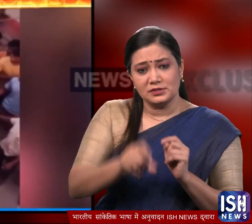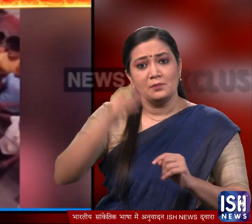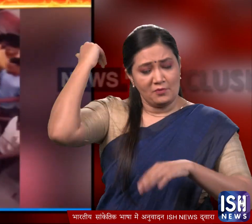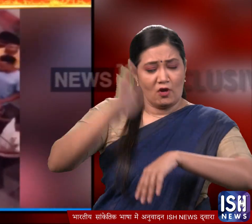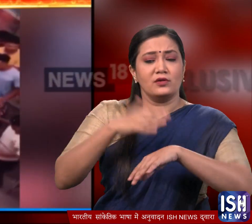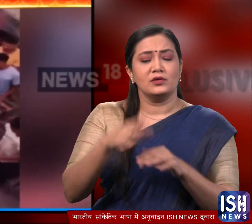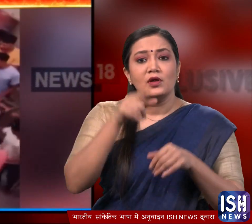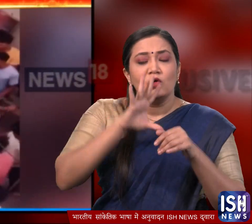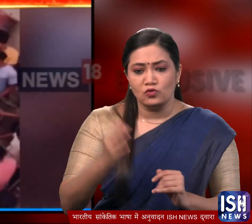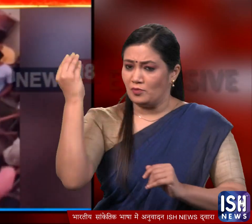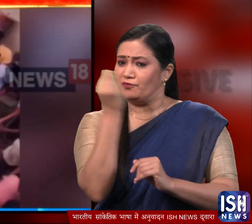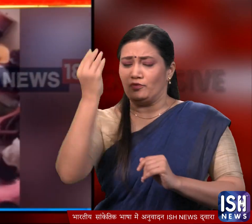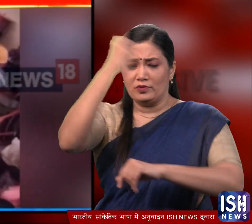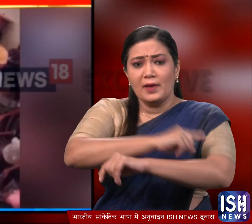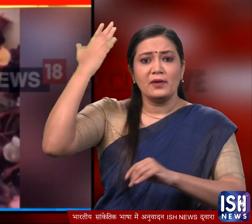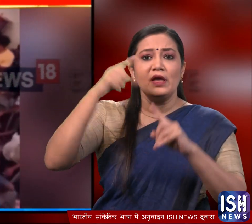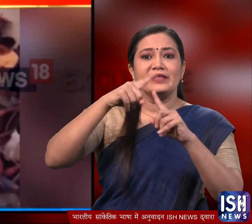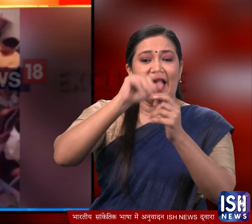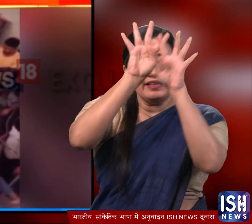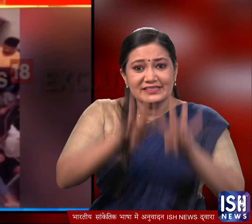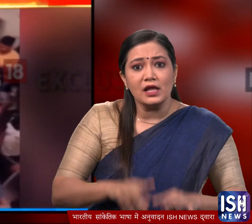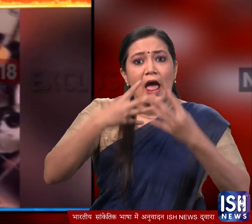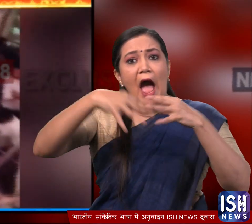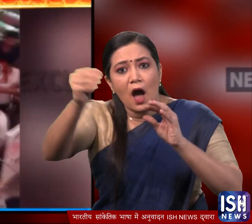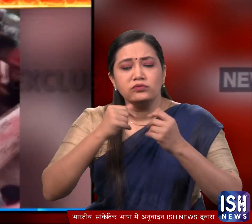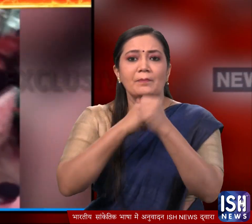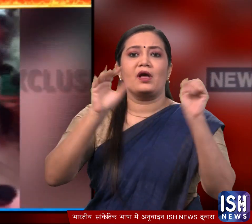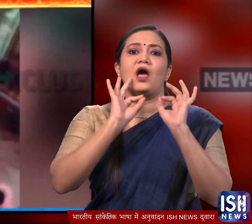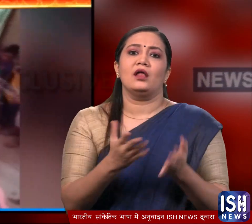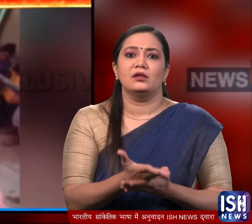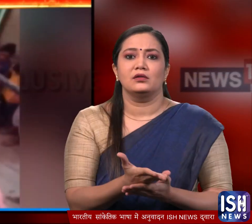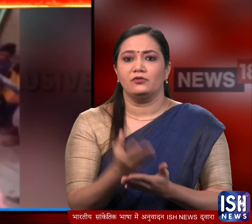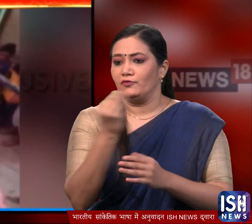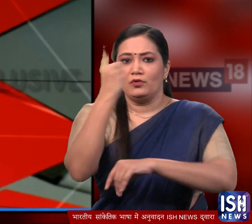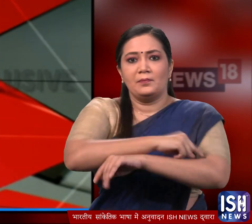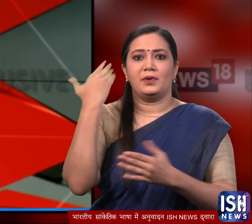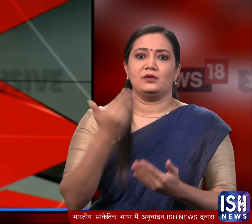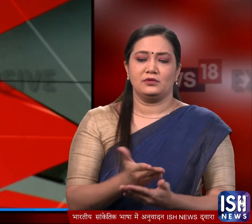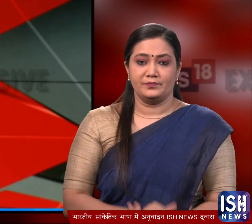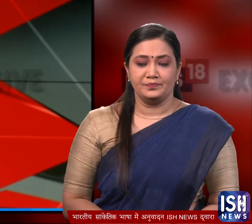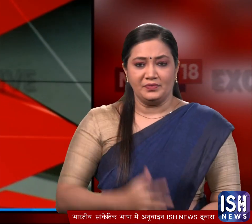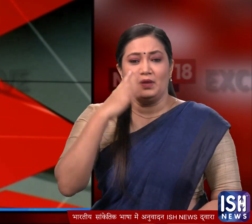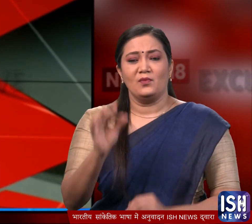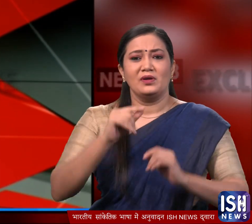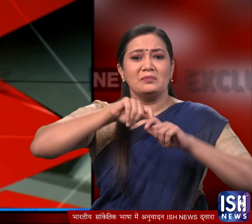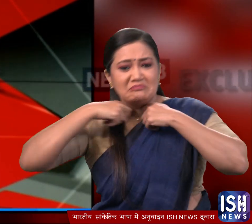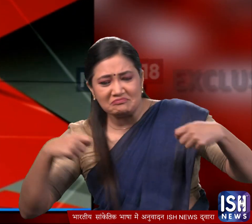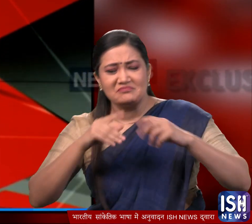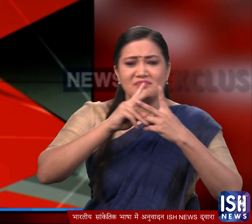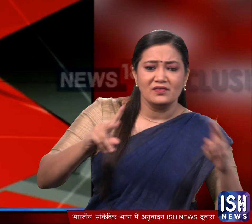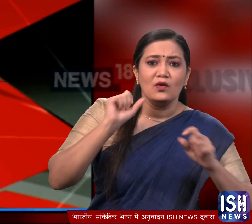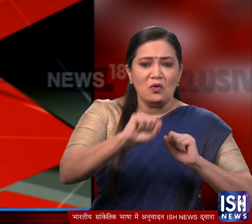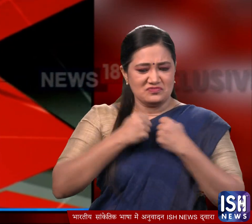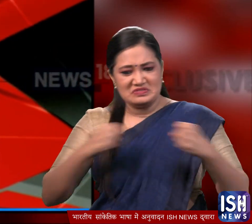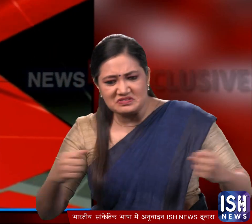शामिल था, जो कुछ दिनों पहले ही तिहाड़ जेल से पैरोल पर छूटकर बाहर आया है। सौ बात की एक बात यह कि गुंडे बदमाशों की दुकान